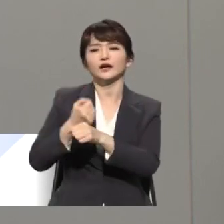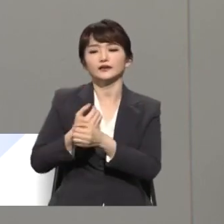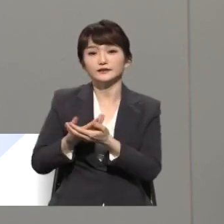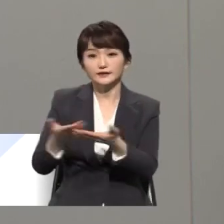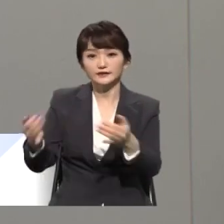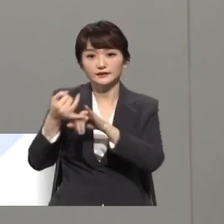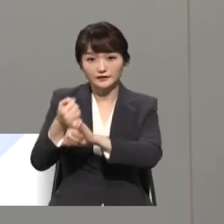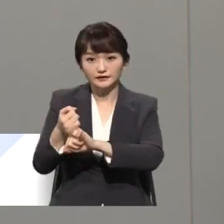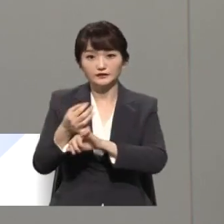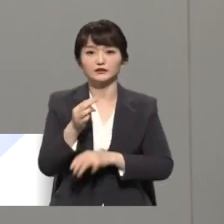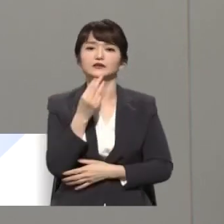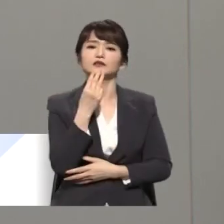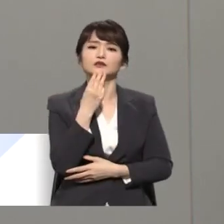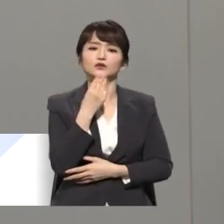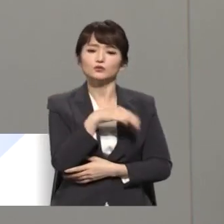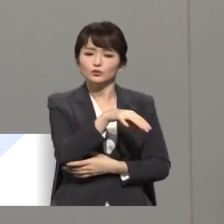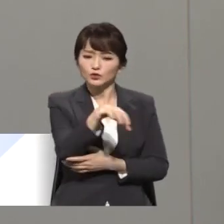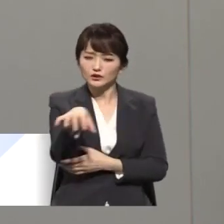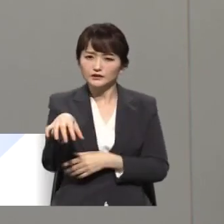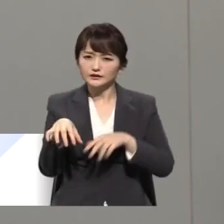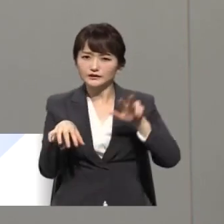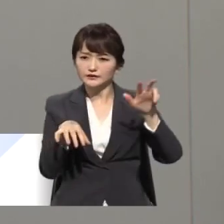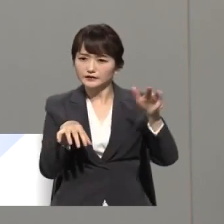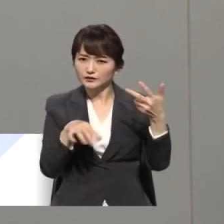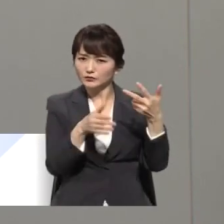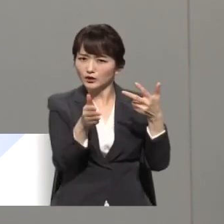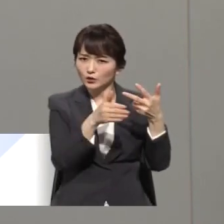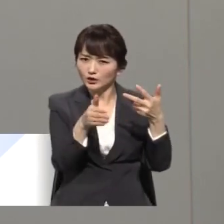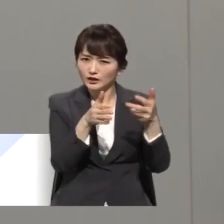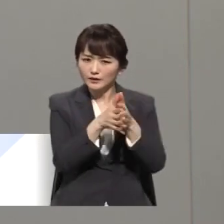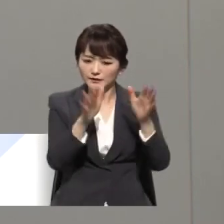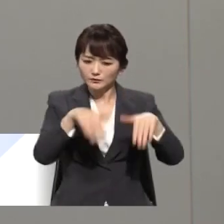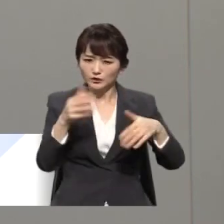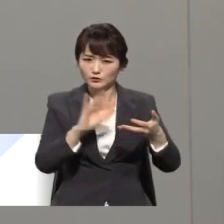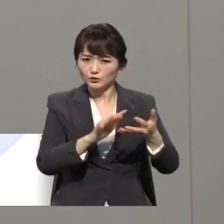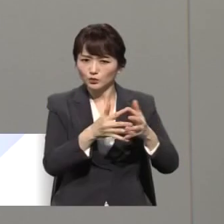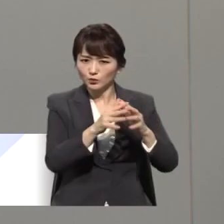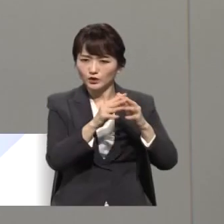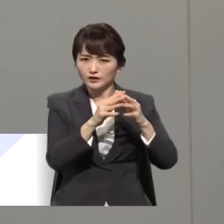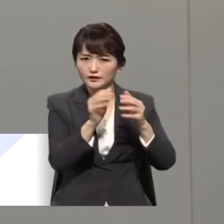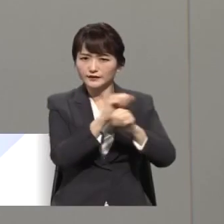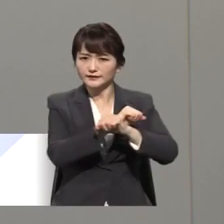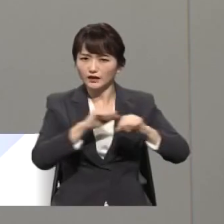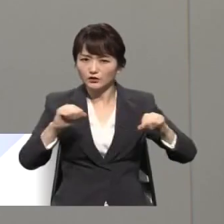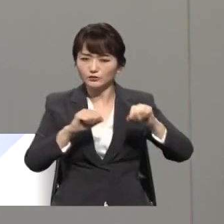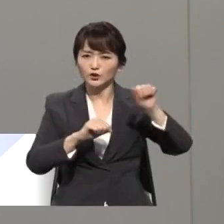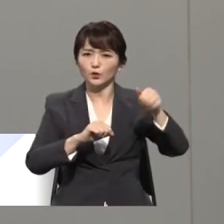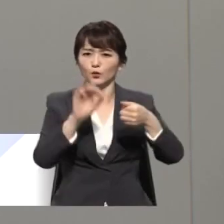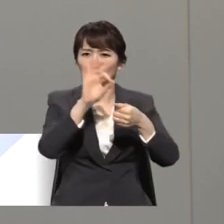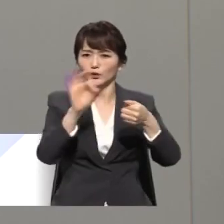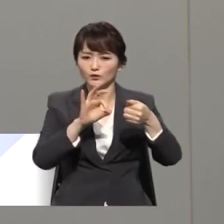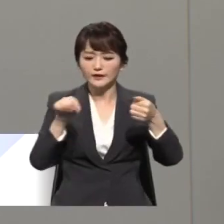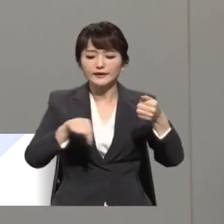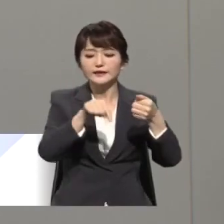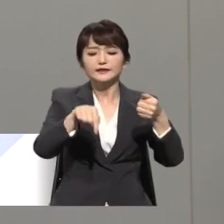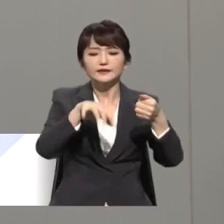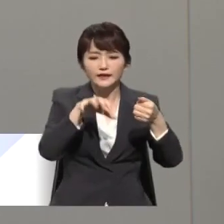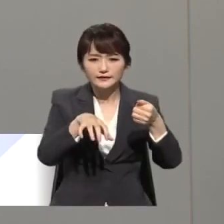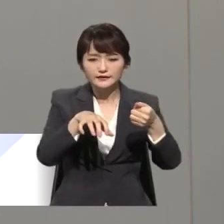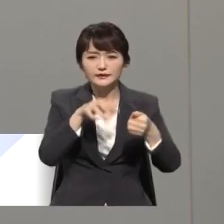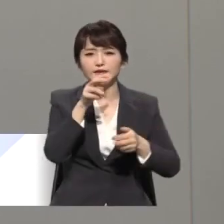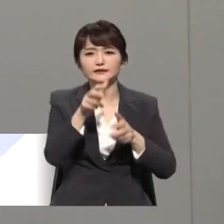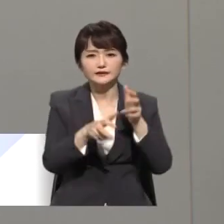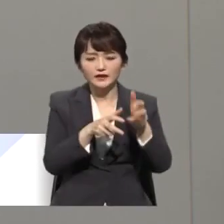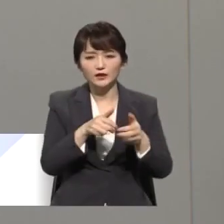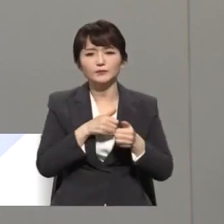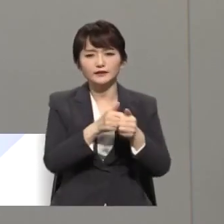서울시내 700여 곳에 재개발 재건축 용적률을 500% 까지 높여서 그 범위 안에서 사업성에 따라 자율적으로